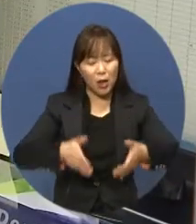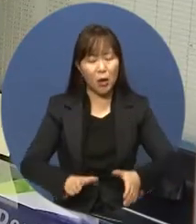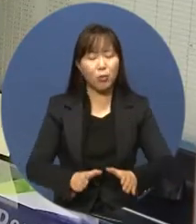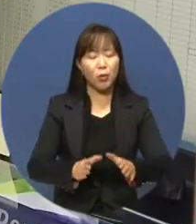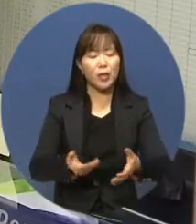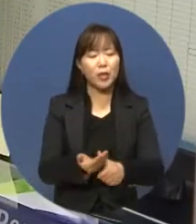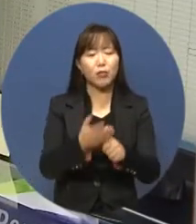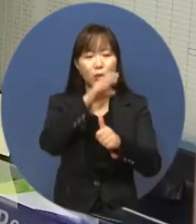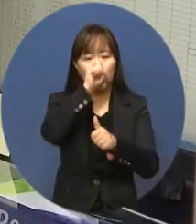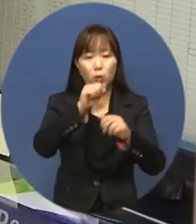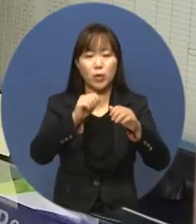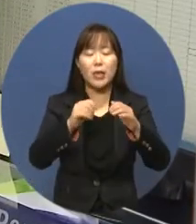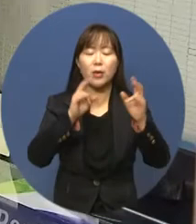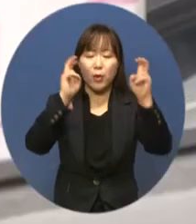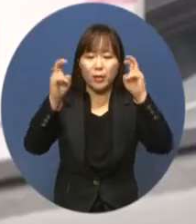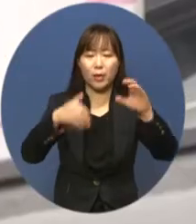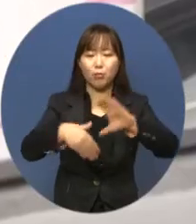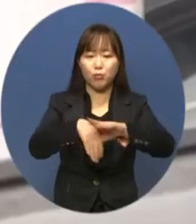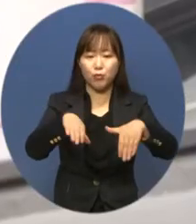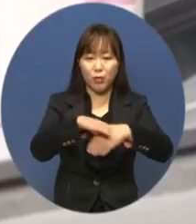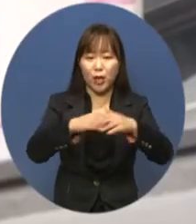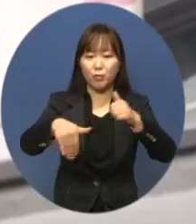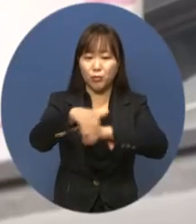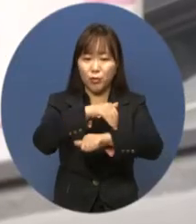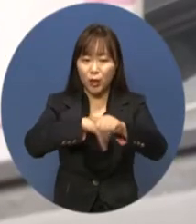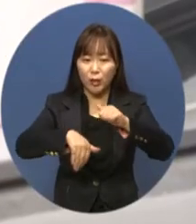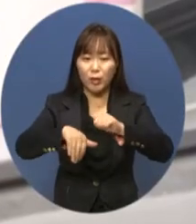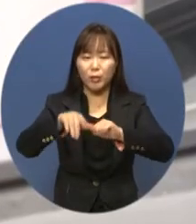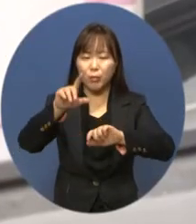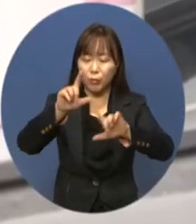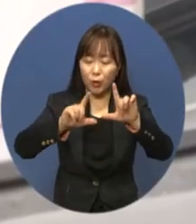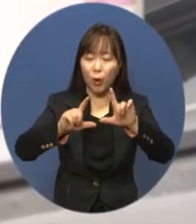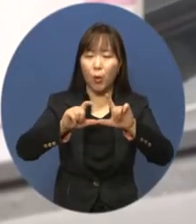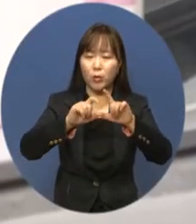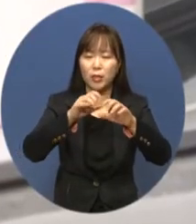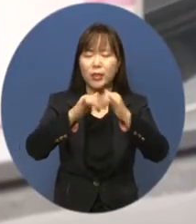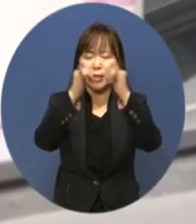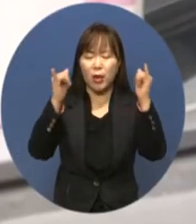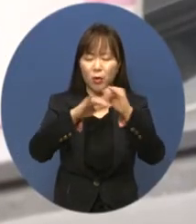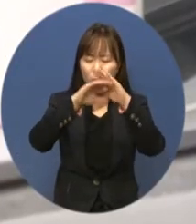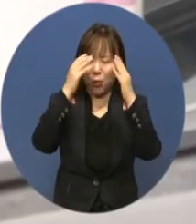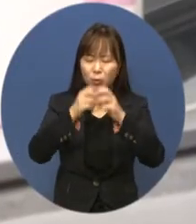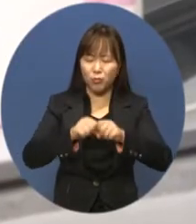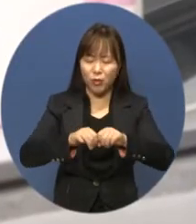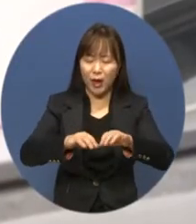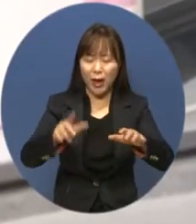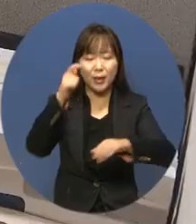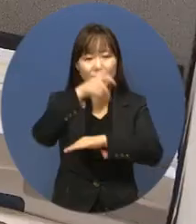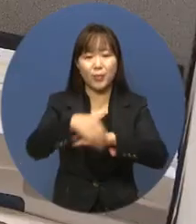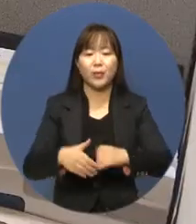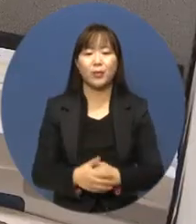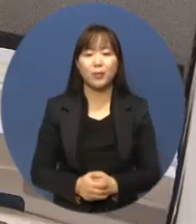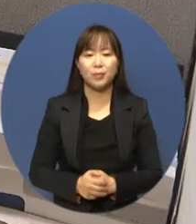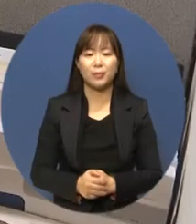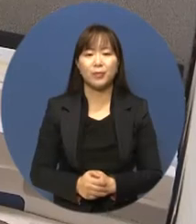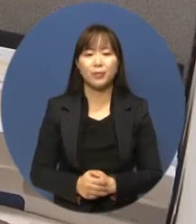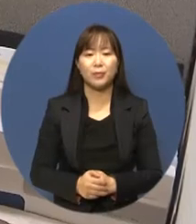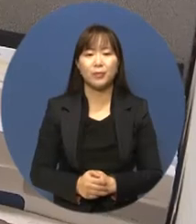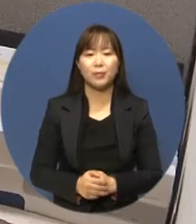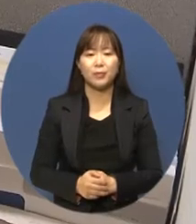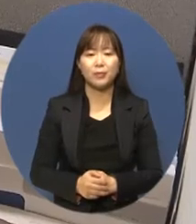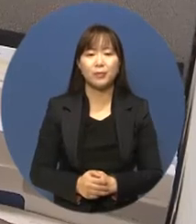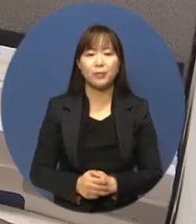키우기 좋은 직장문화 조성 분위기를 사회 전반으로 확산 시킬 계획입니다 지금까지 복지 tv 전복